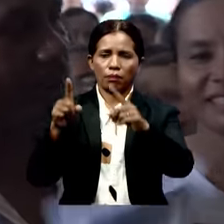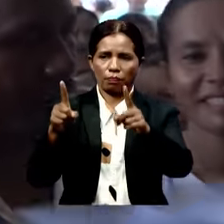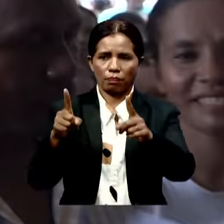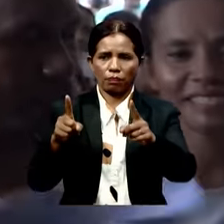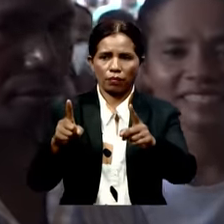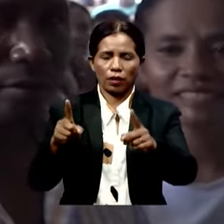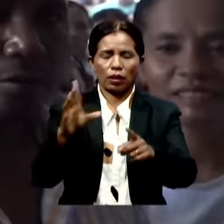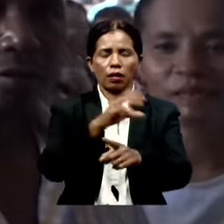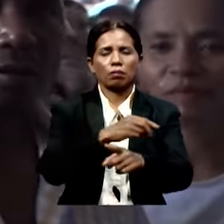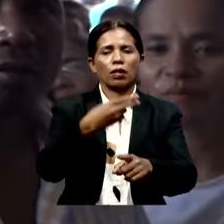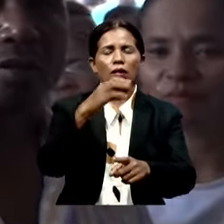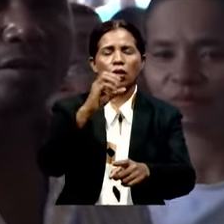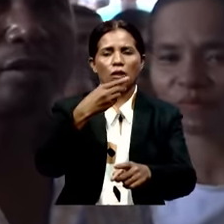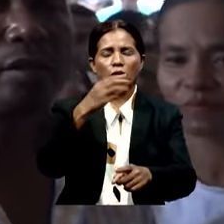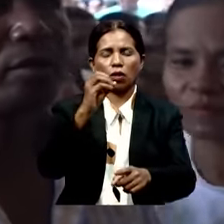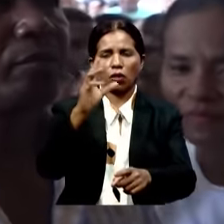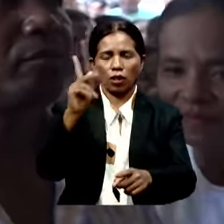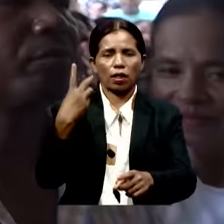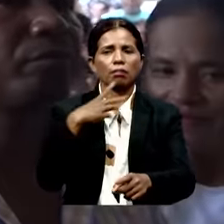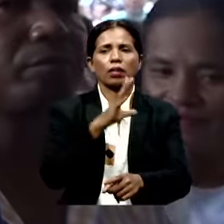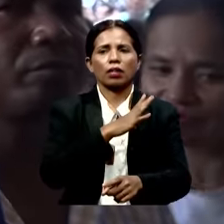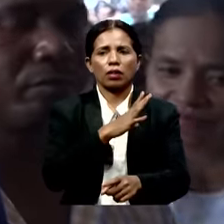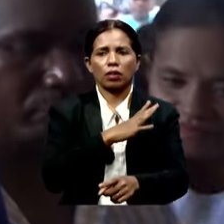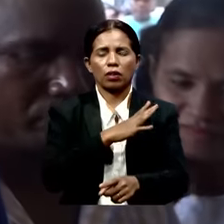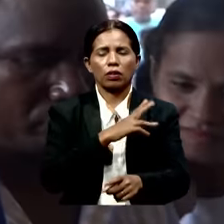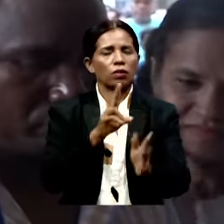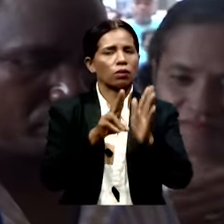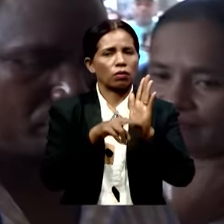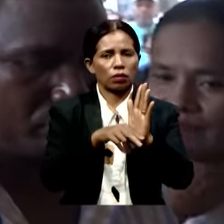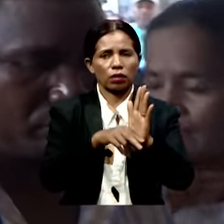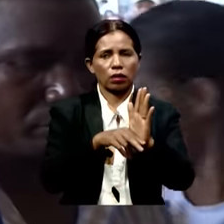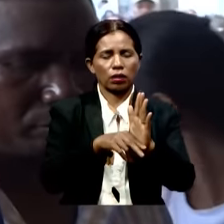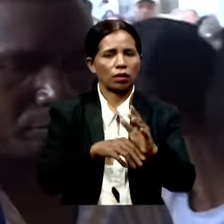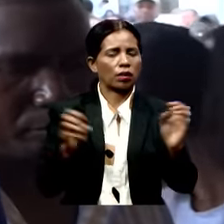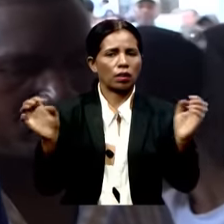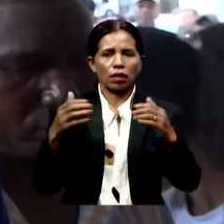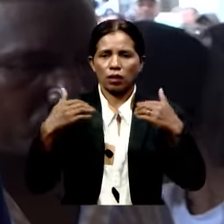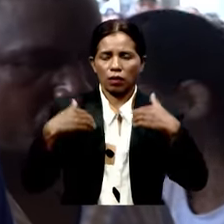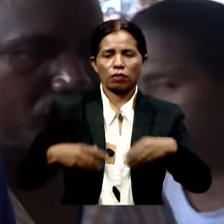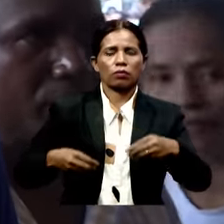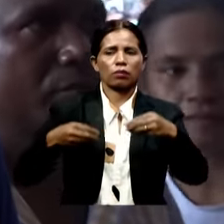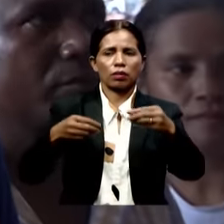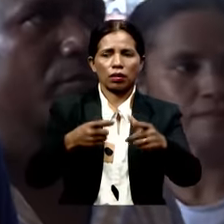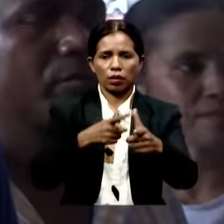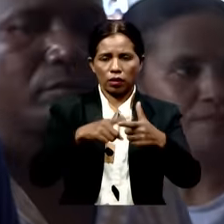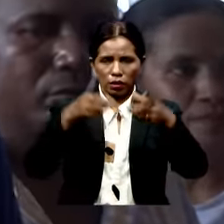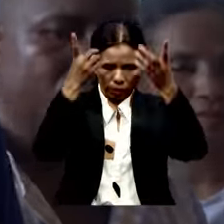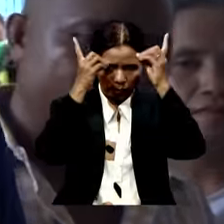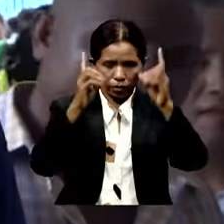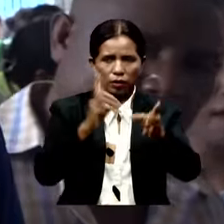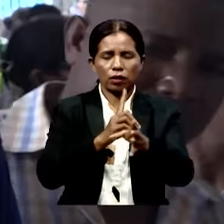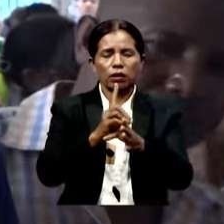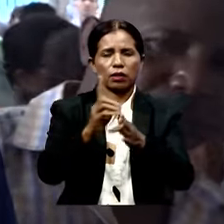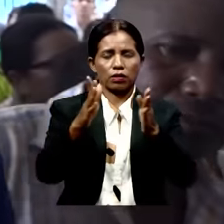salau mawoka. Nufi ami tohen ba ami hein to oras balu nyalaran bati dala kontese antau depois diretor